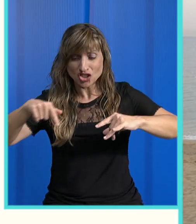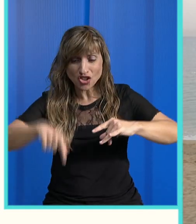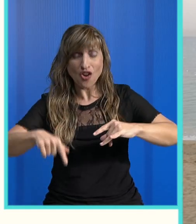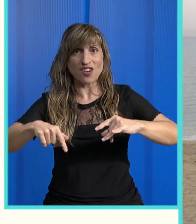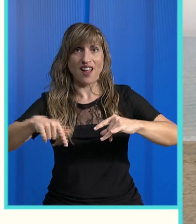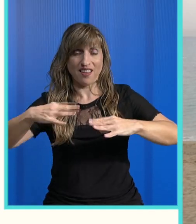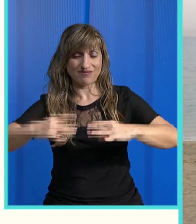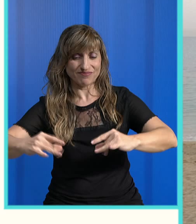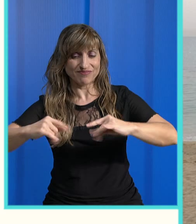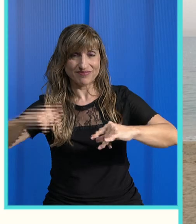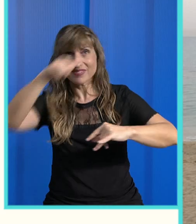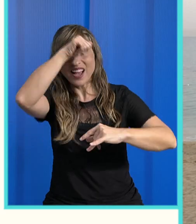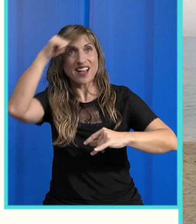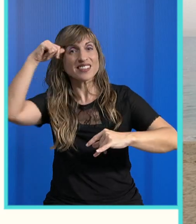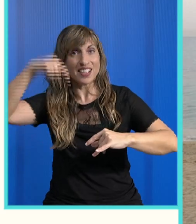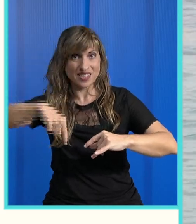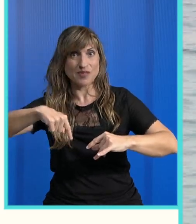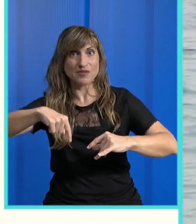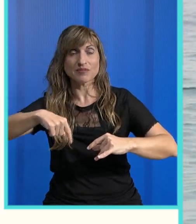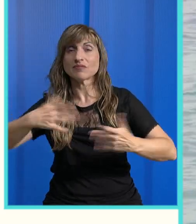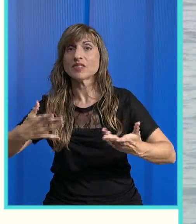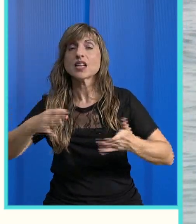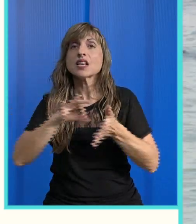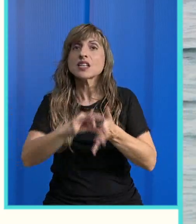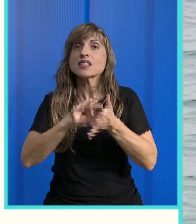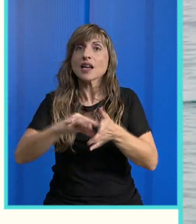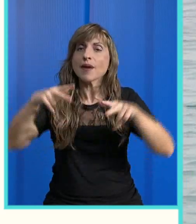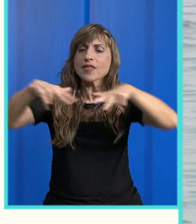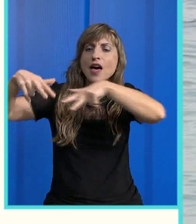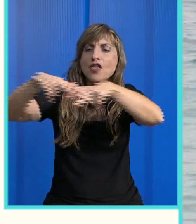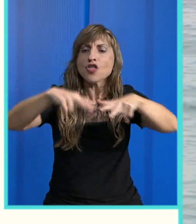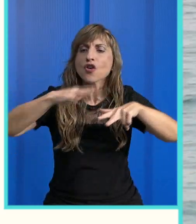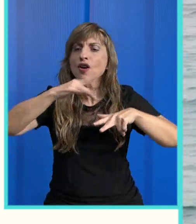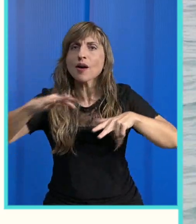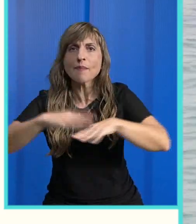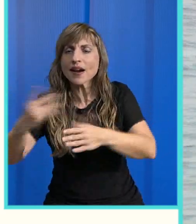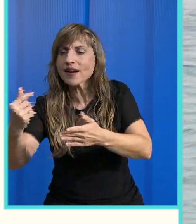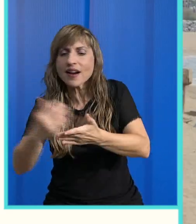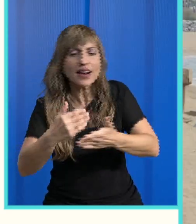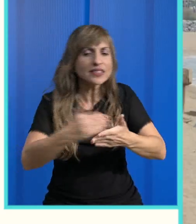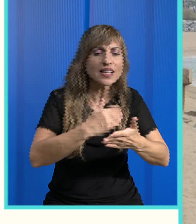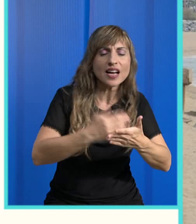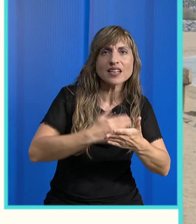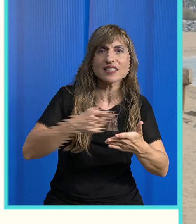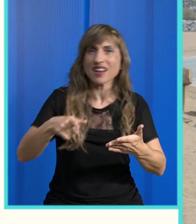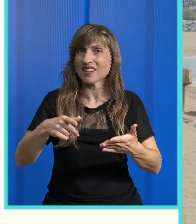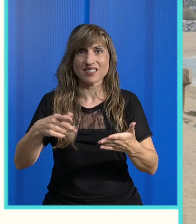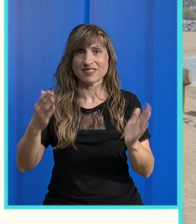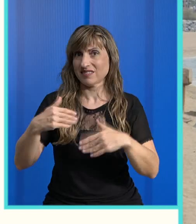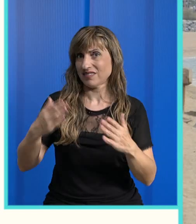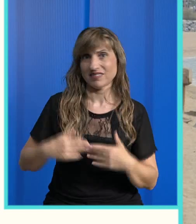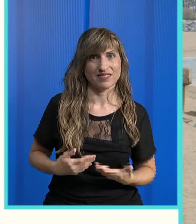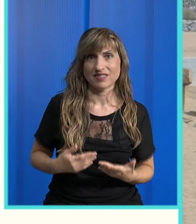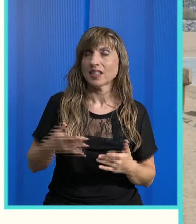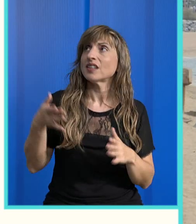aquesta temporada de bany. Una temporada que no ha comptat amb el servei de dron aquàtic per a netejar la brutícia que s'aboca al mar en episodis de